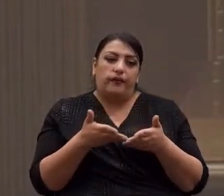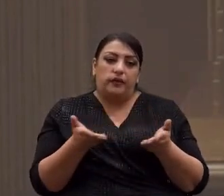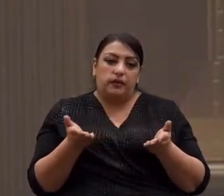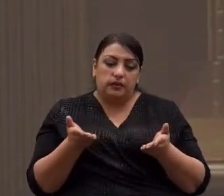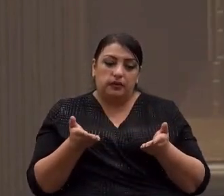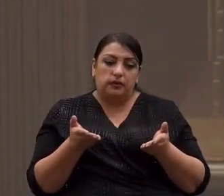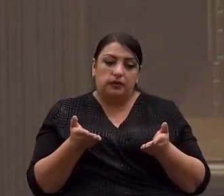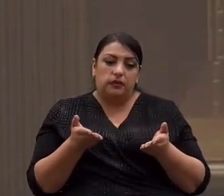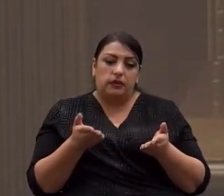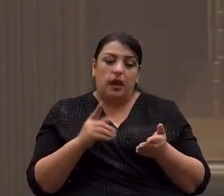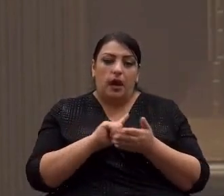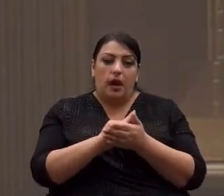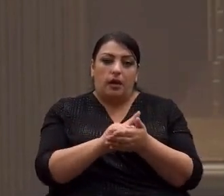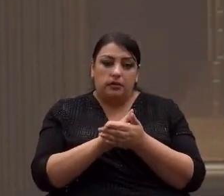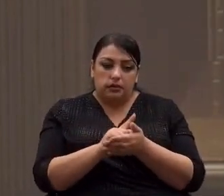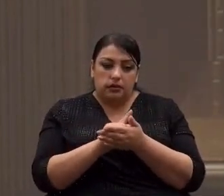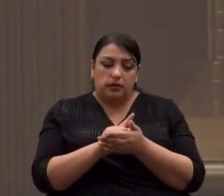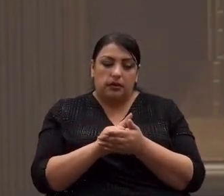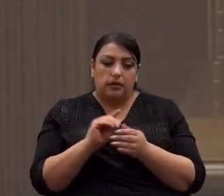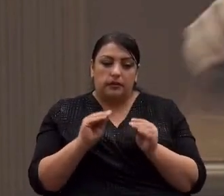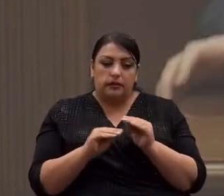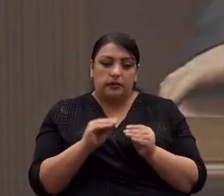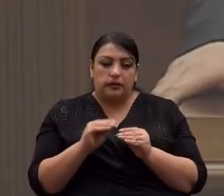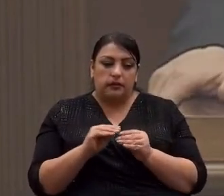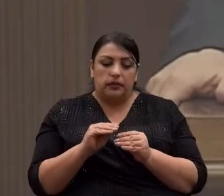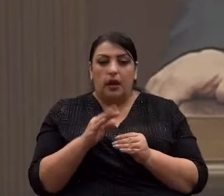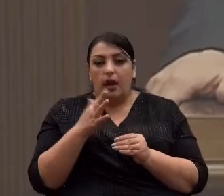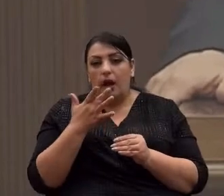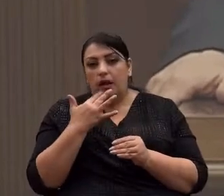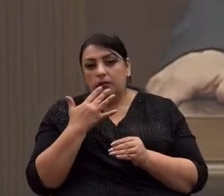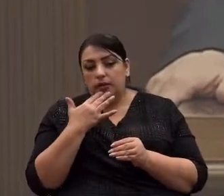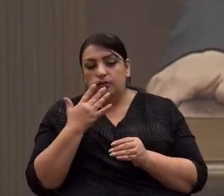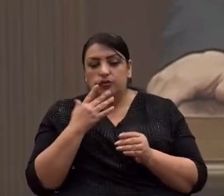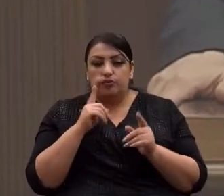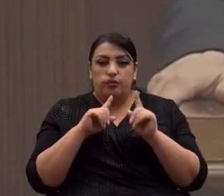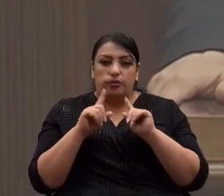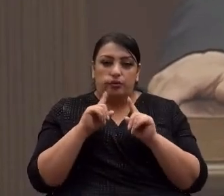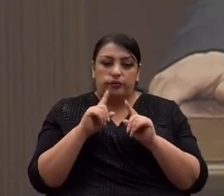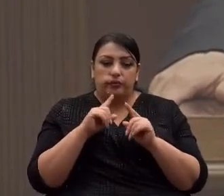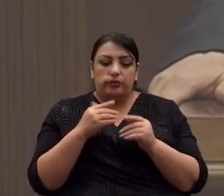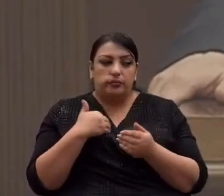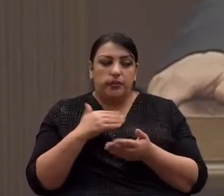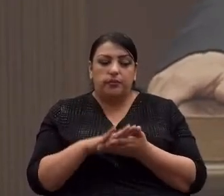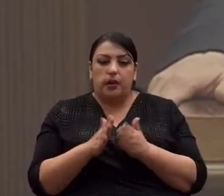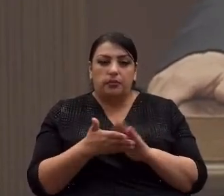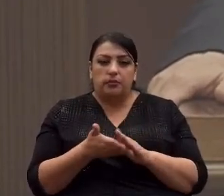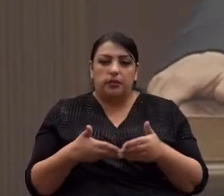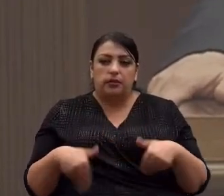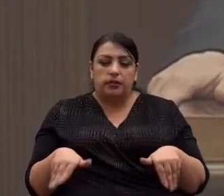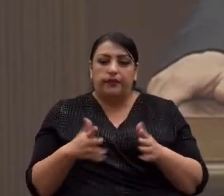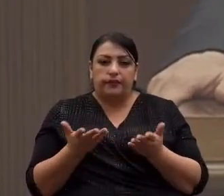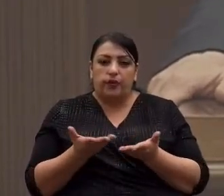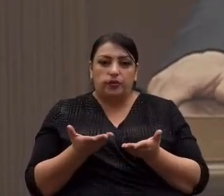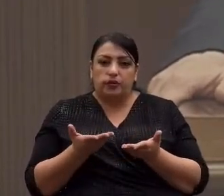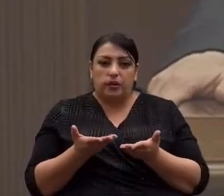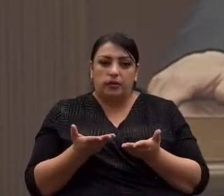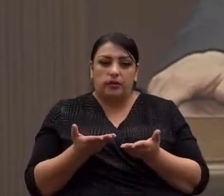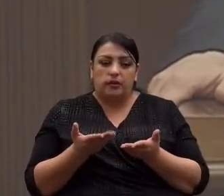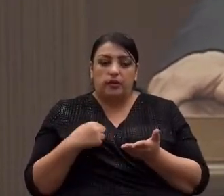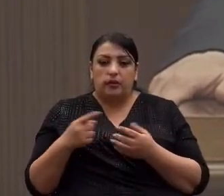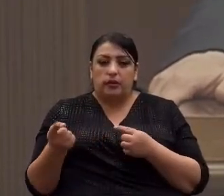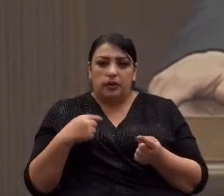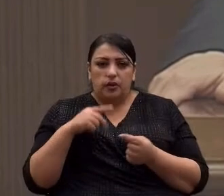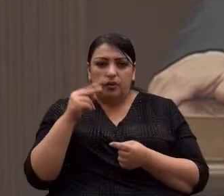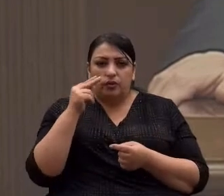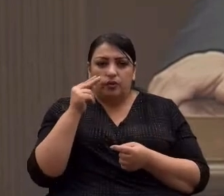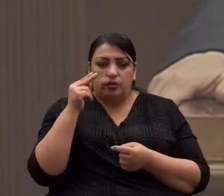պարլամենտում հարց ու պատասխանի ժամանակ ձևորված տեսակետ։ Մի հատ ազգային ժողովում քննարկեք, ընդհանրապես մեր վիճակը ո՞նց է։ Լավ, անցած մեկ իրա սովորել ենք,